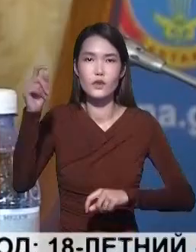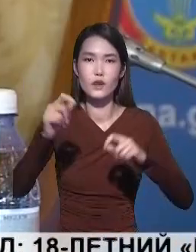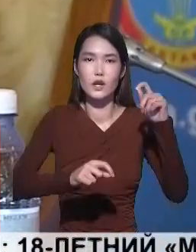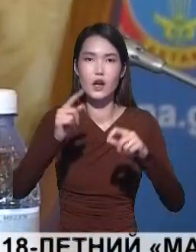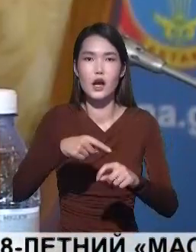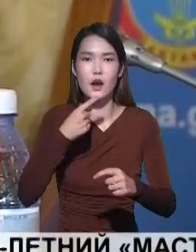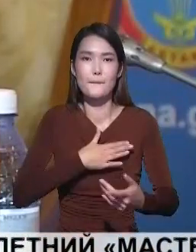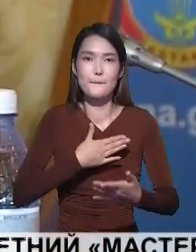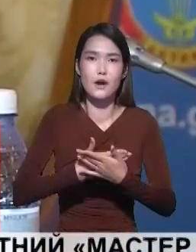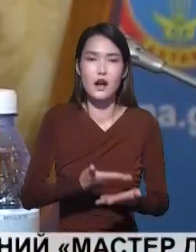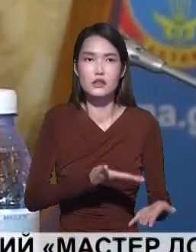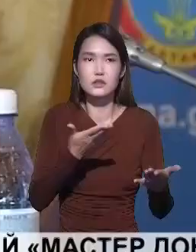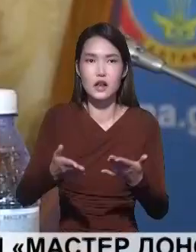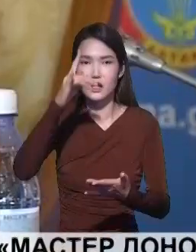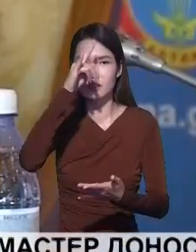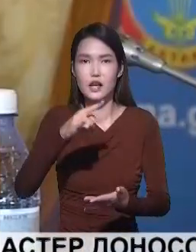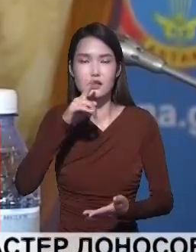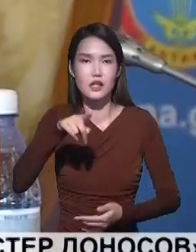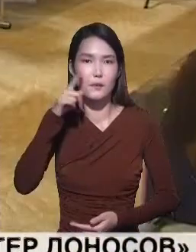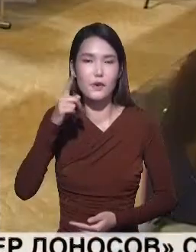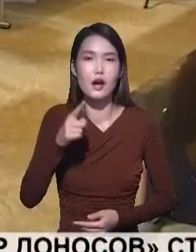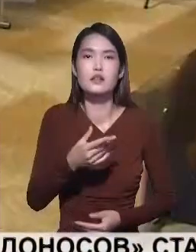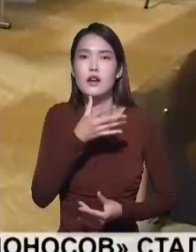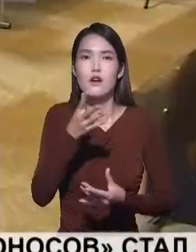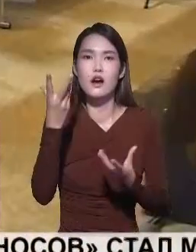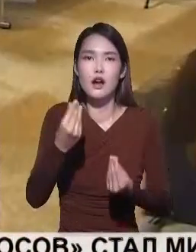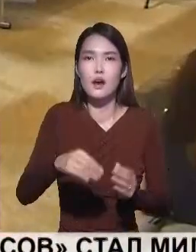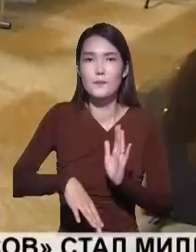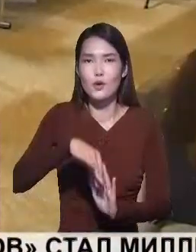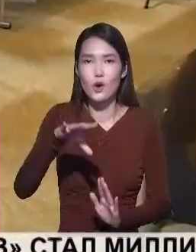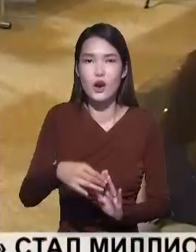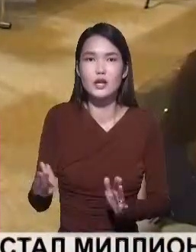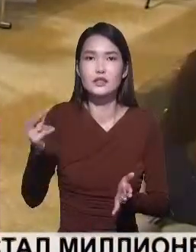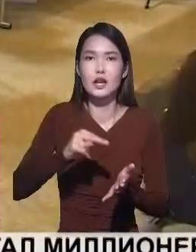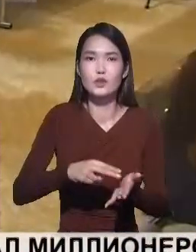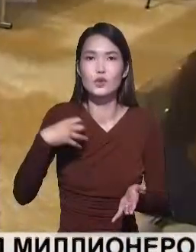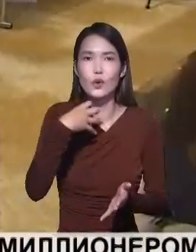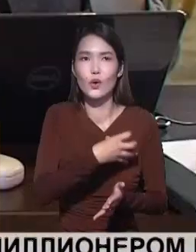подчеркивает активную вовлеченность казахстанской молодежи в процесс голосования это новой